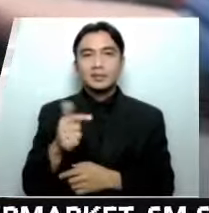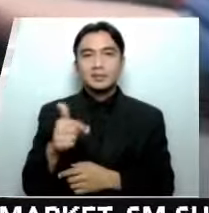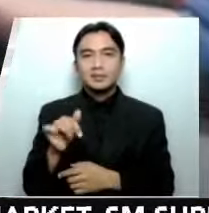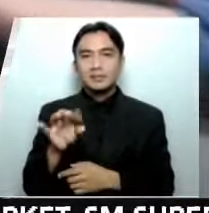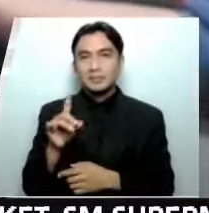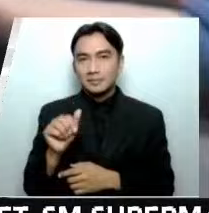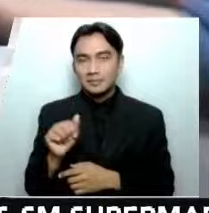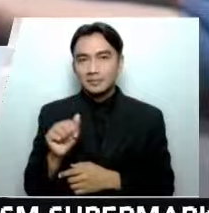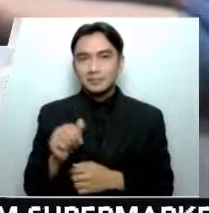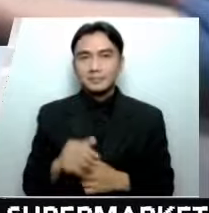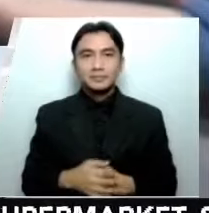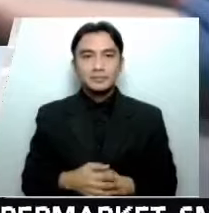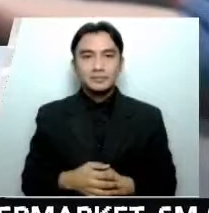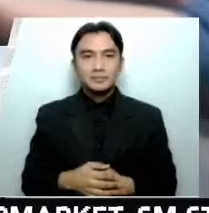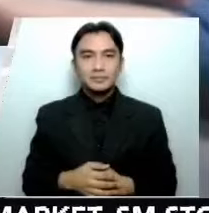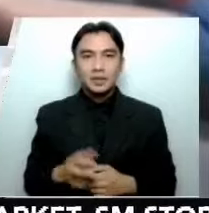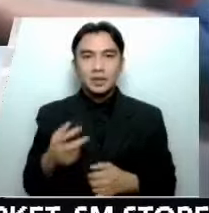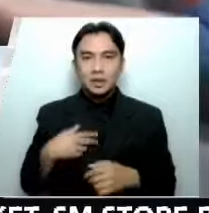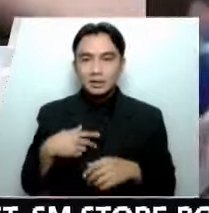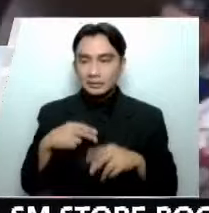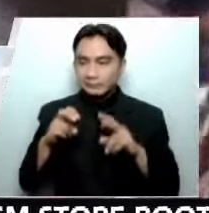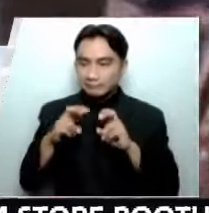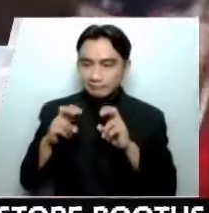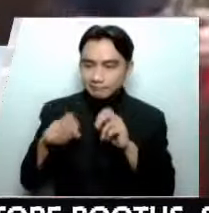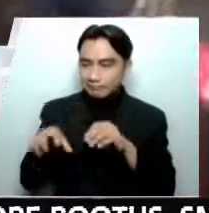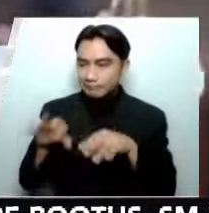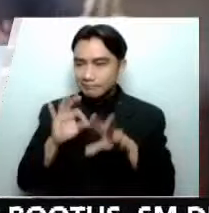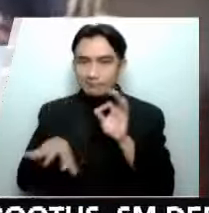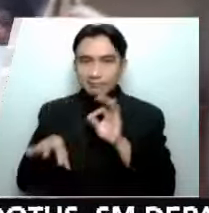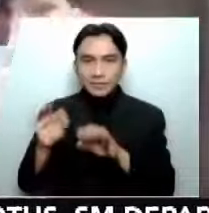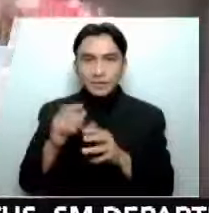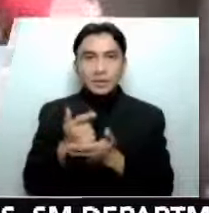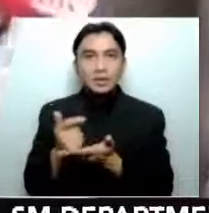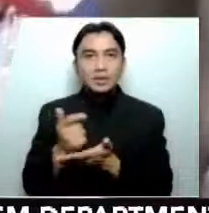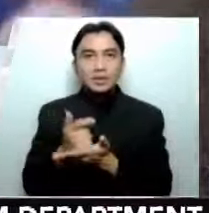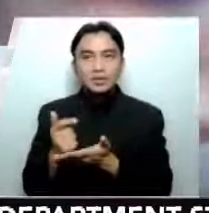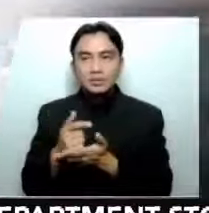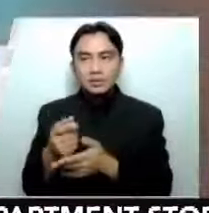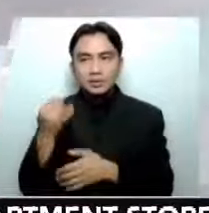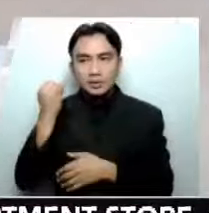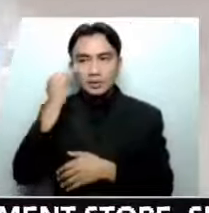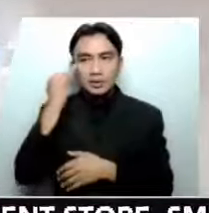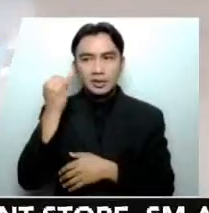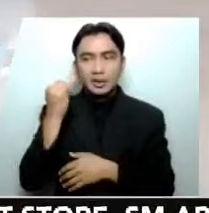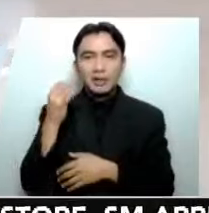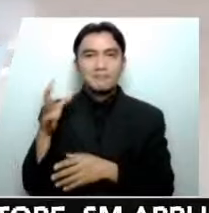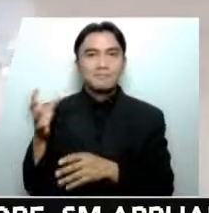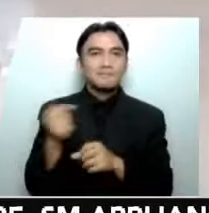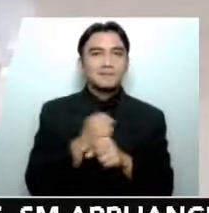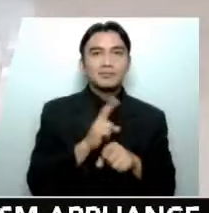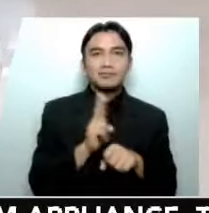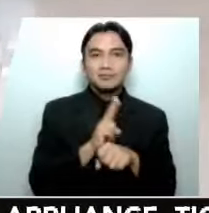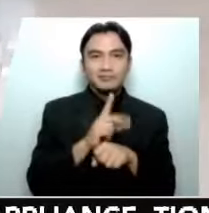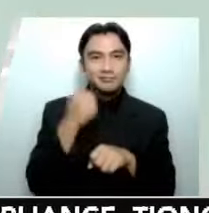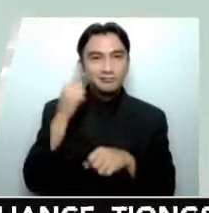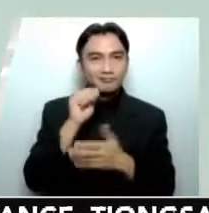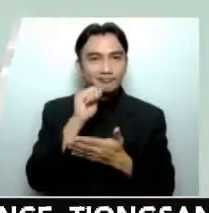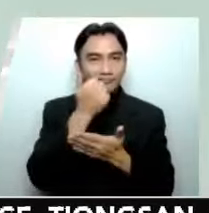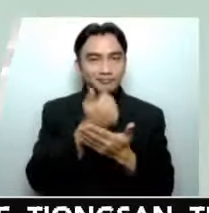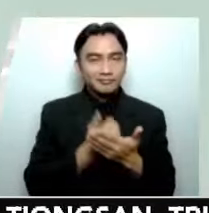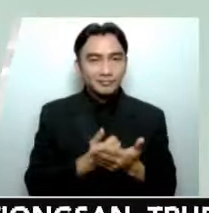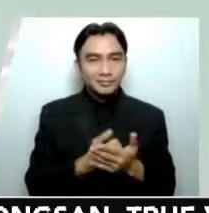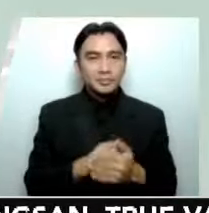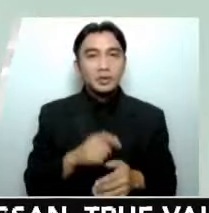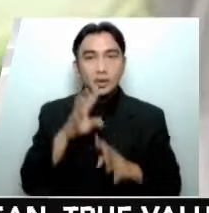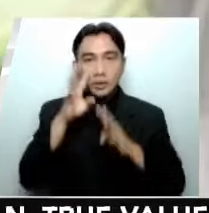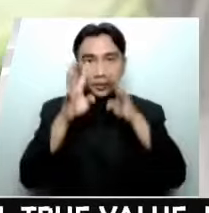Mula sa pagbutingting sa kanyang metal fabrication shop, nadiskubre niya ang sining. Ang kanyang paglikha, may tuturing niya